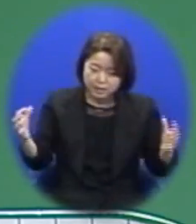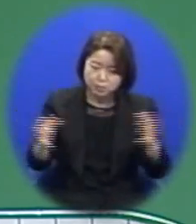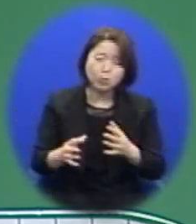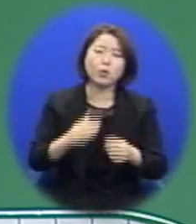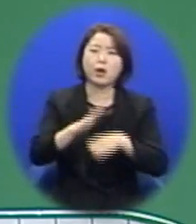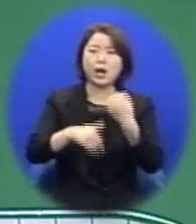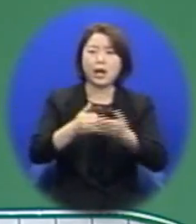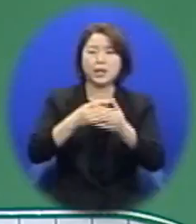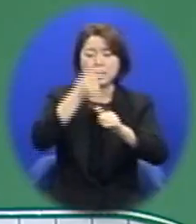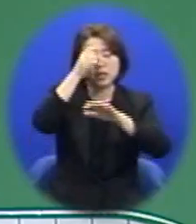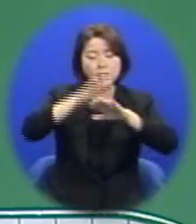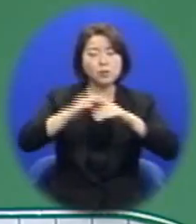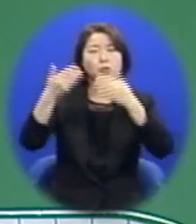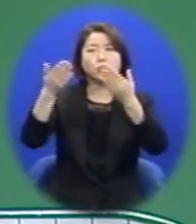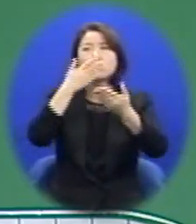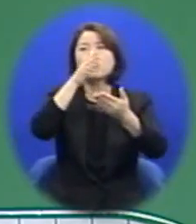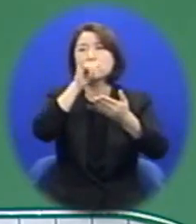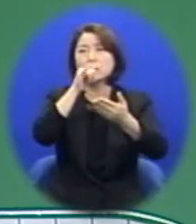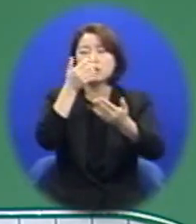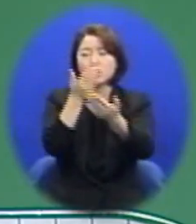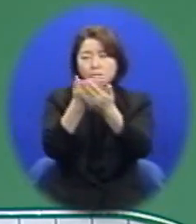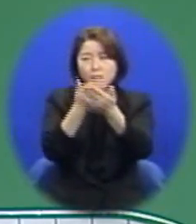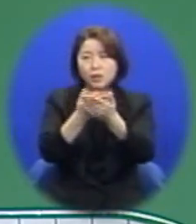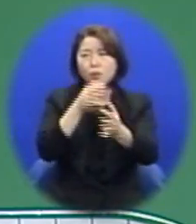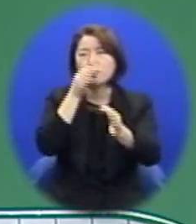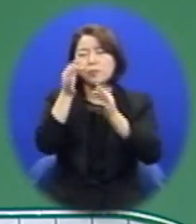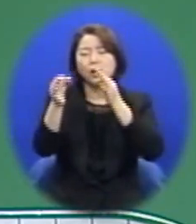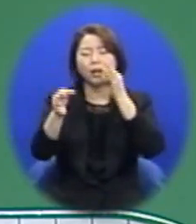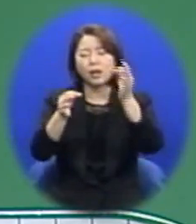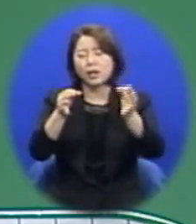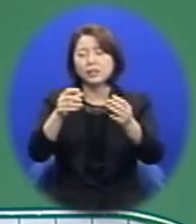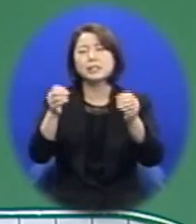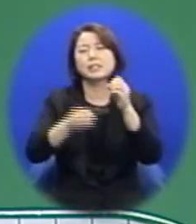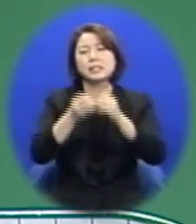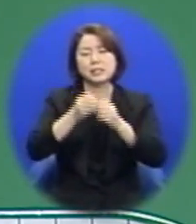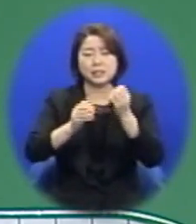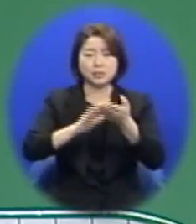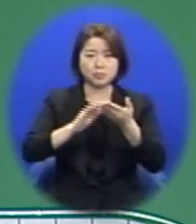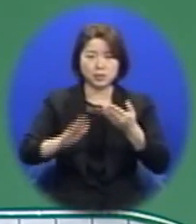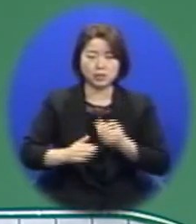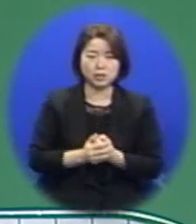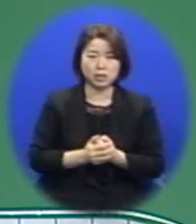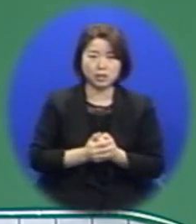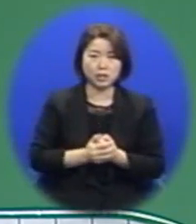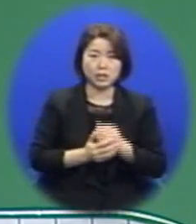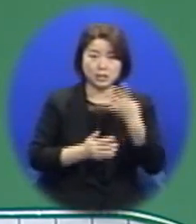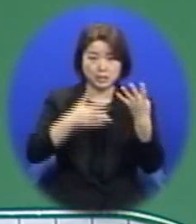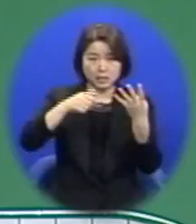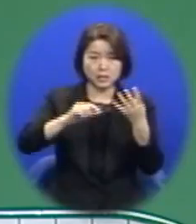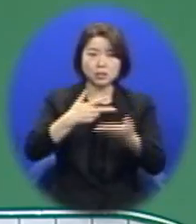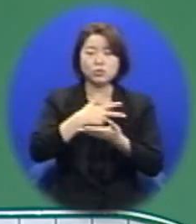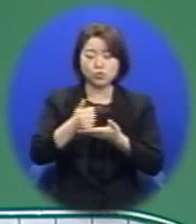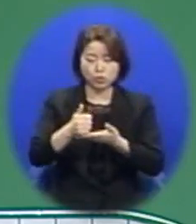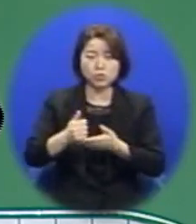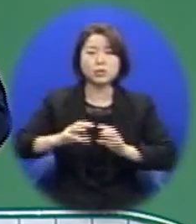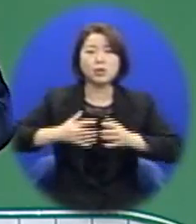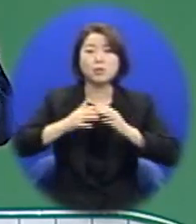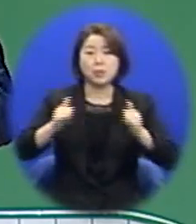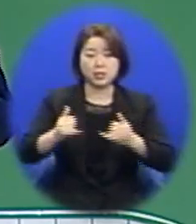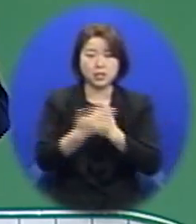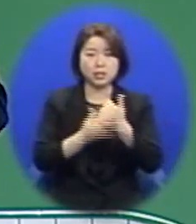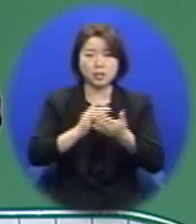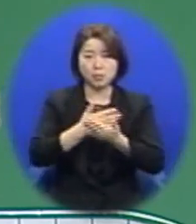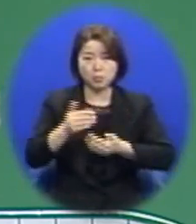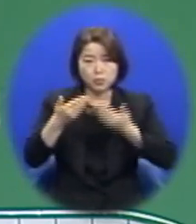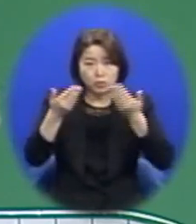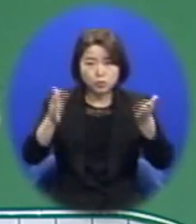드릴 수 있게 해 주십시오. 그렇게 탄원하는 시입니다. 4절 말씀해 보면, 주님, 주님의 백성에게 은혜를 베푸실 때